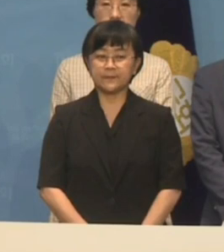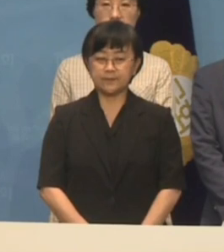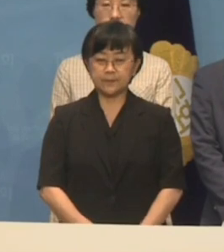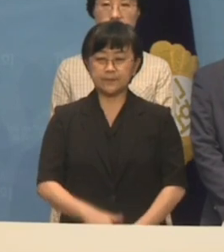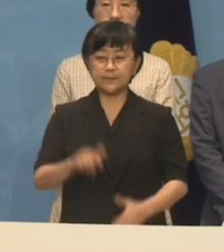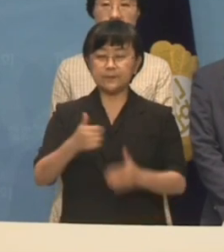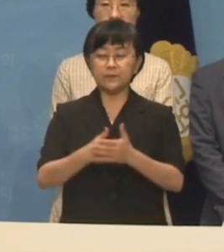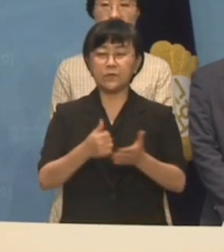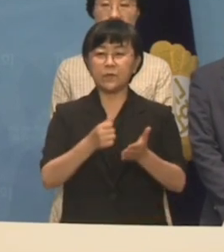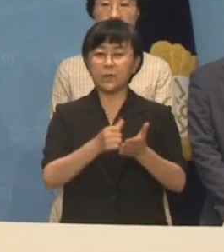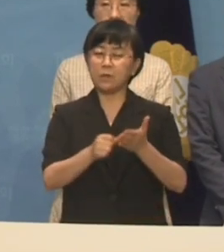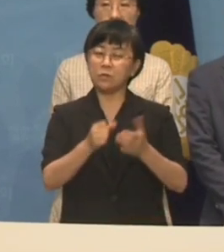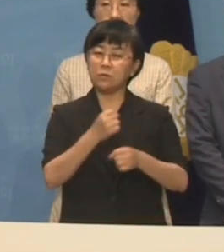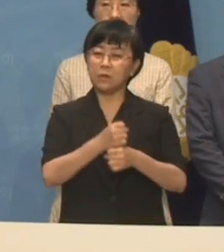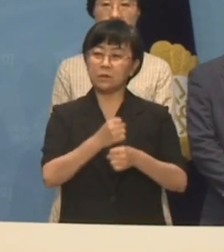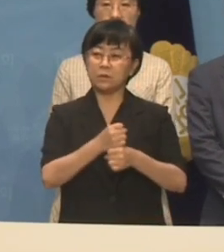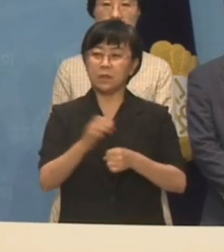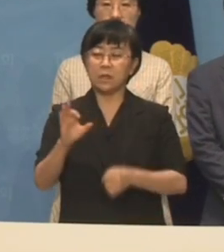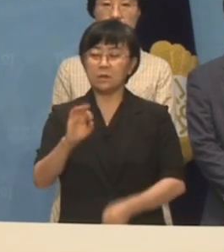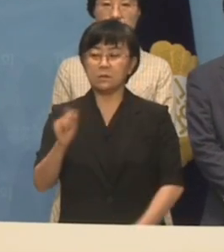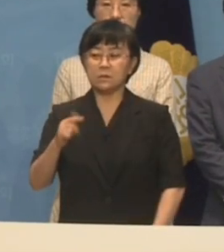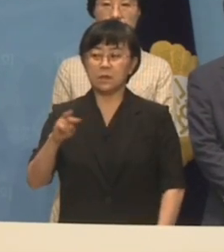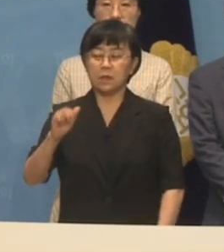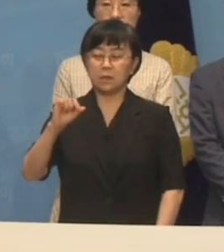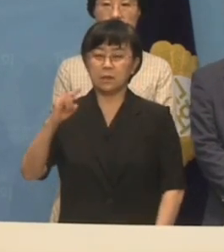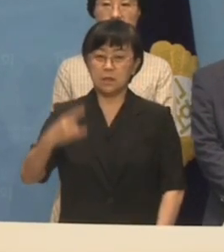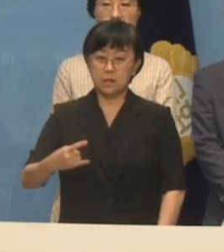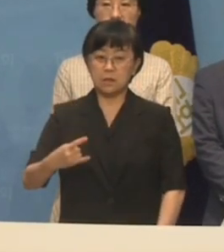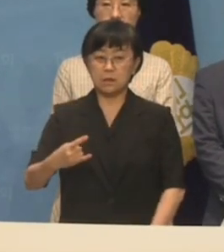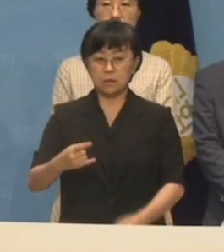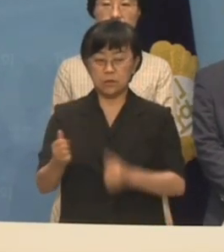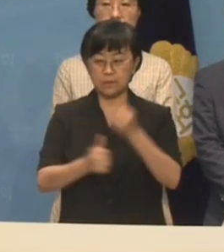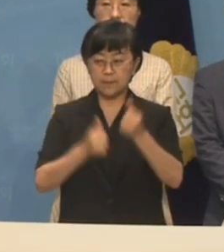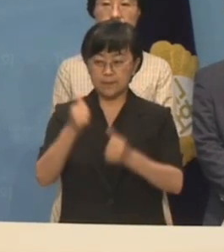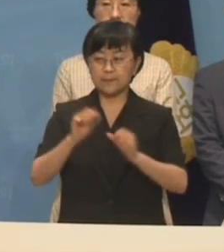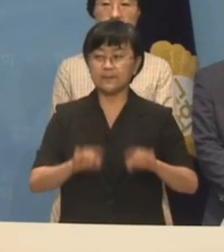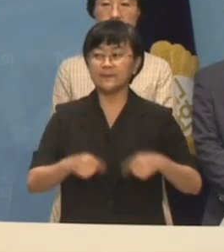한살림연합 가공품위원장의 안상희 위원장님 오셨습니다.